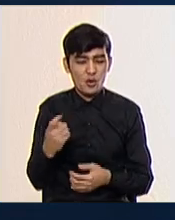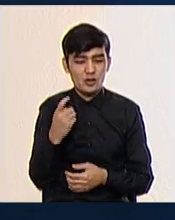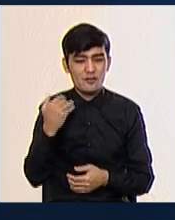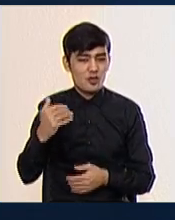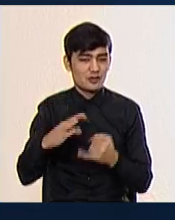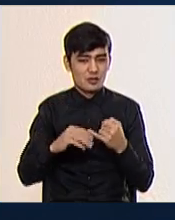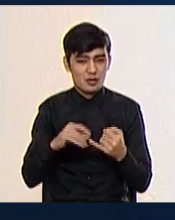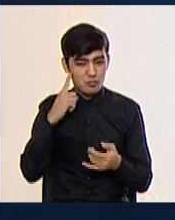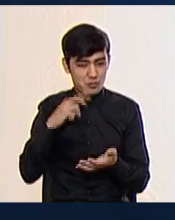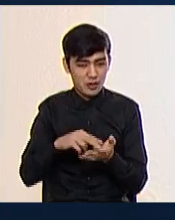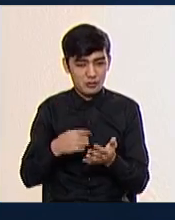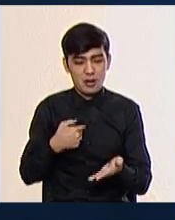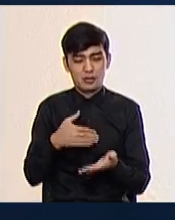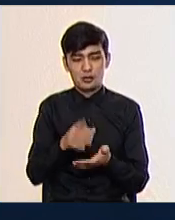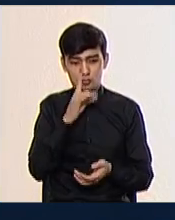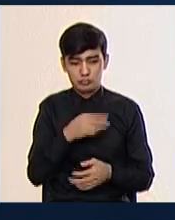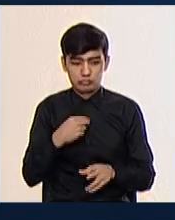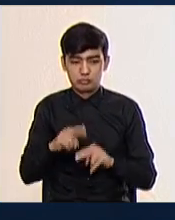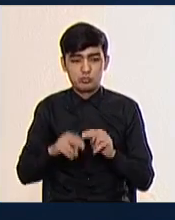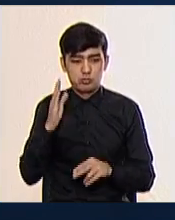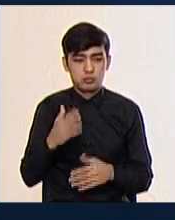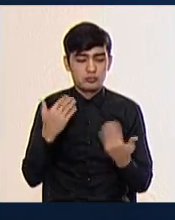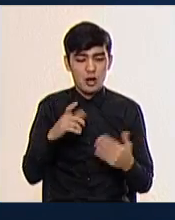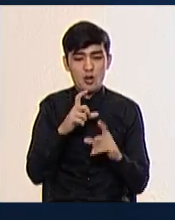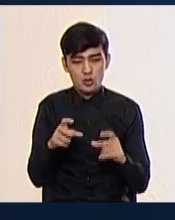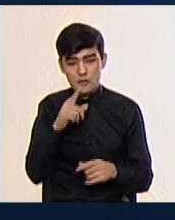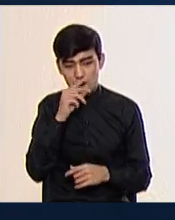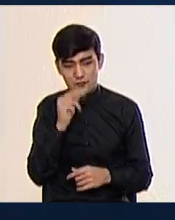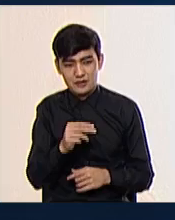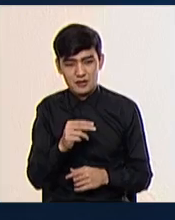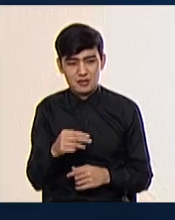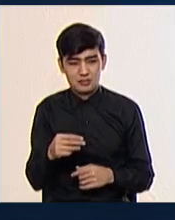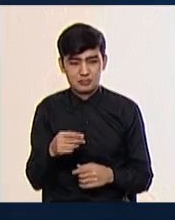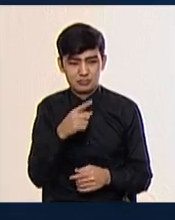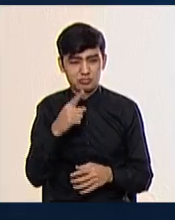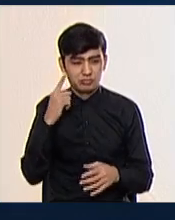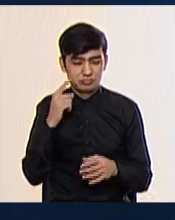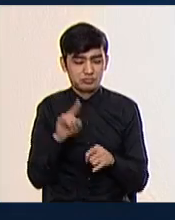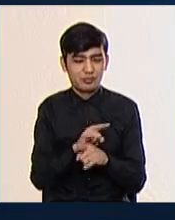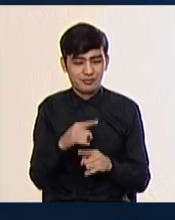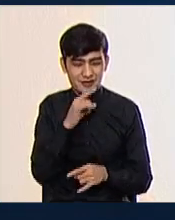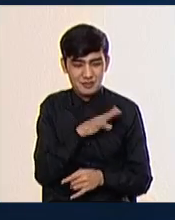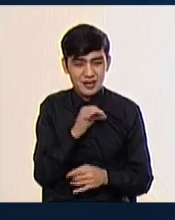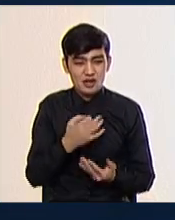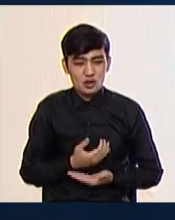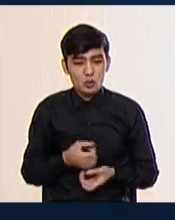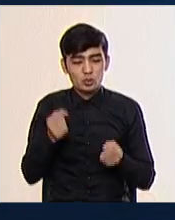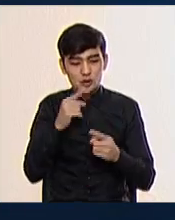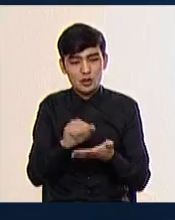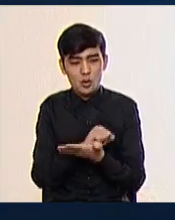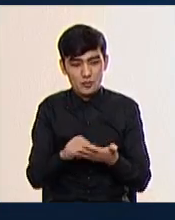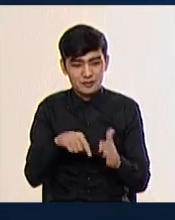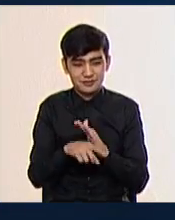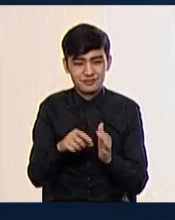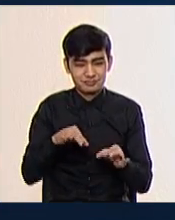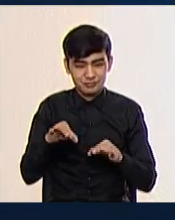заявил, что от планов своих отказываться не намерен, а людей обвинил в проплаченном саботаже. Однако жители выяснили, что в документах по